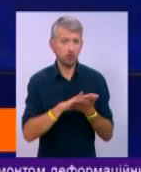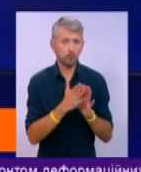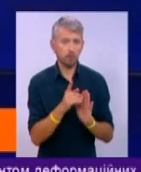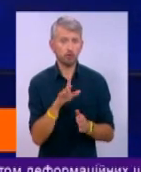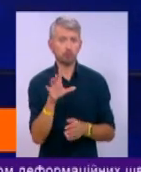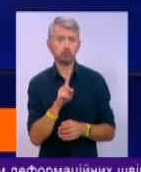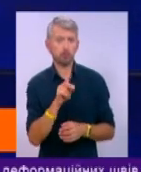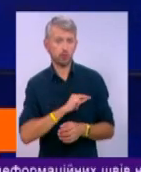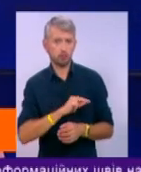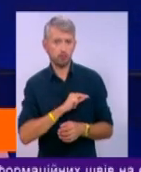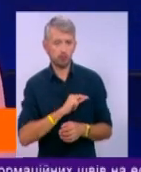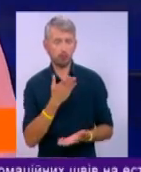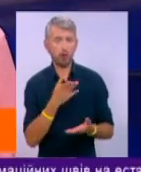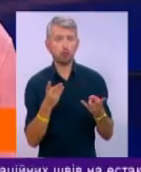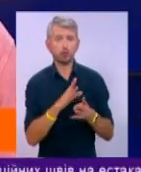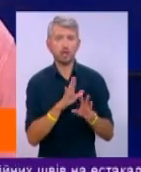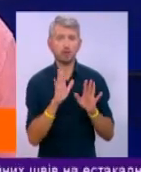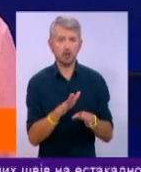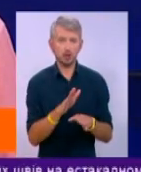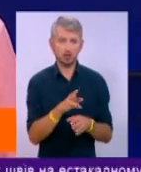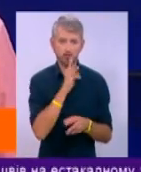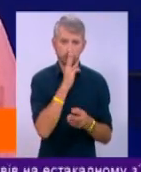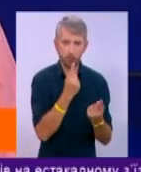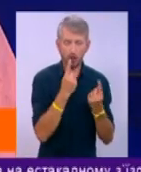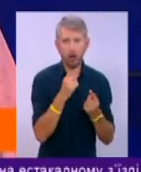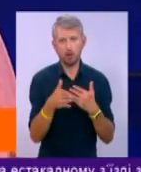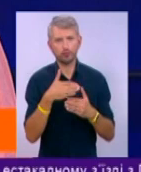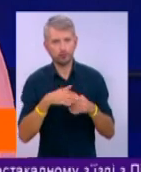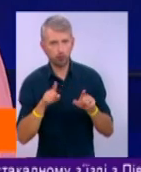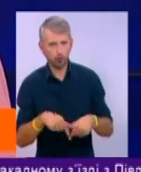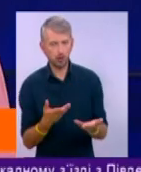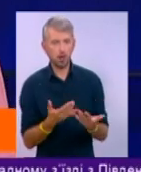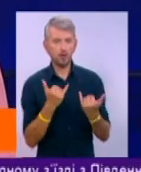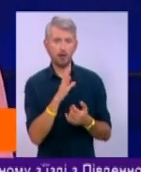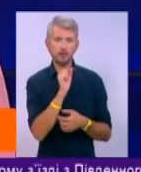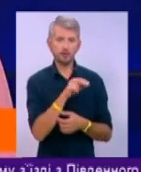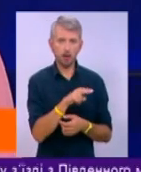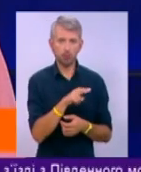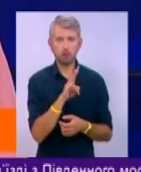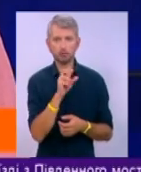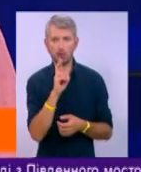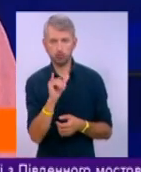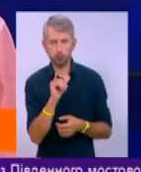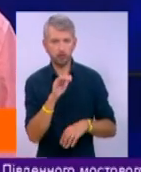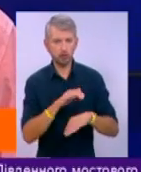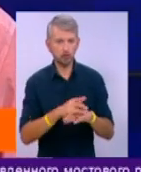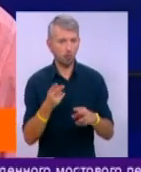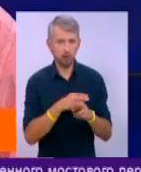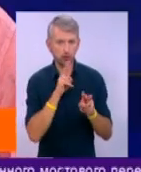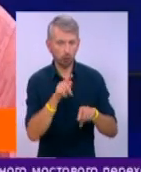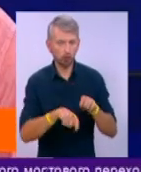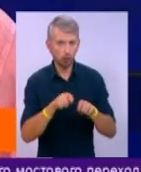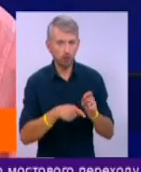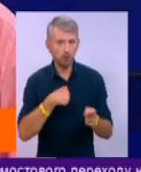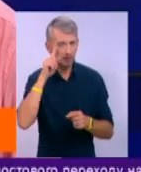працювало ефективно. Мабуть, потрібен не тільки пряник, але й кнут. А зараз даруйте і САП, і НАБУ фактично безконтрольні.